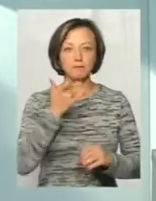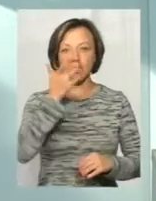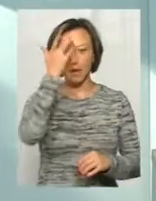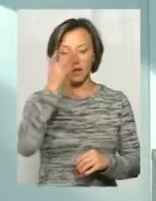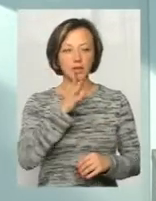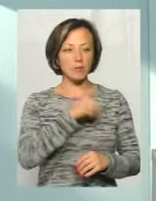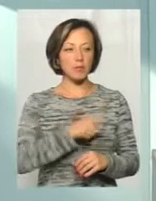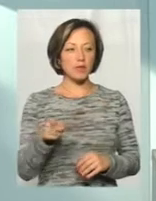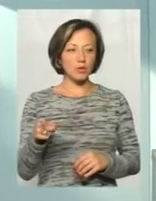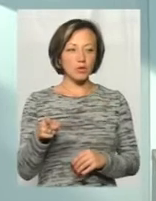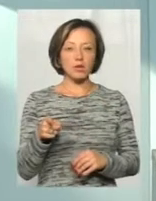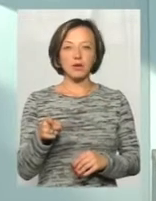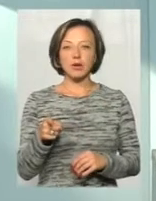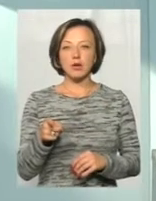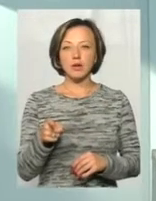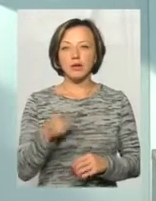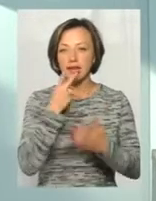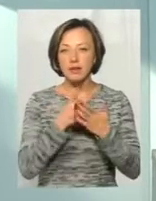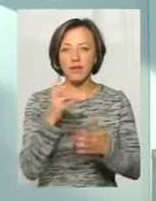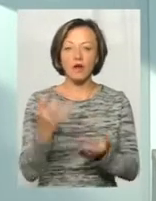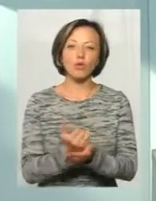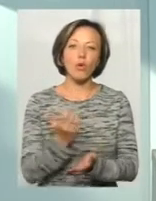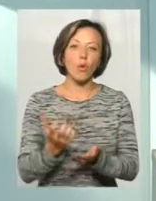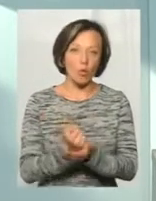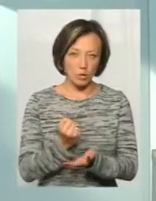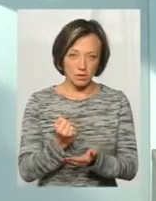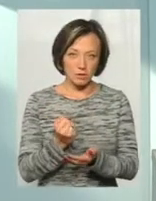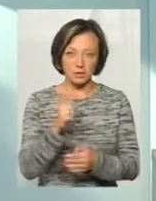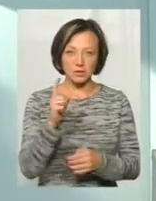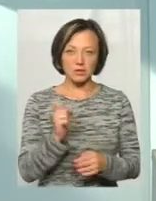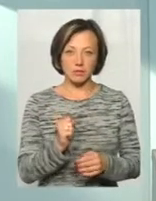період, виходячи із доходів за